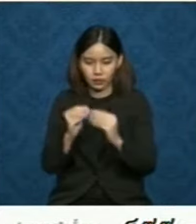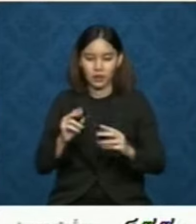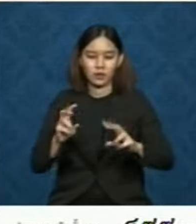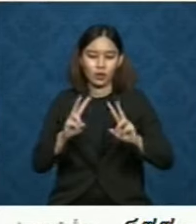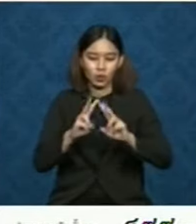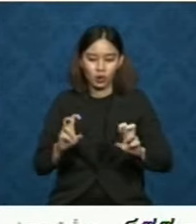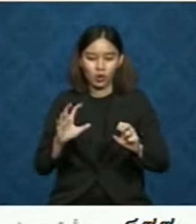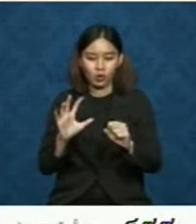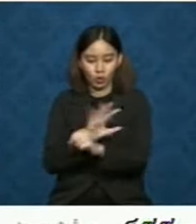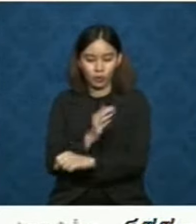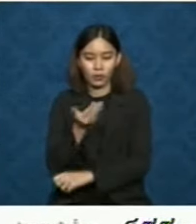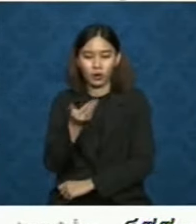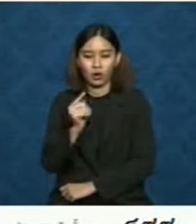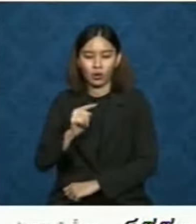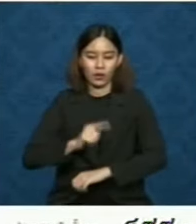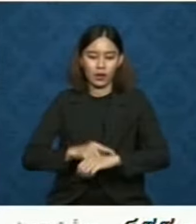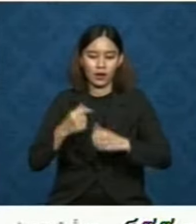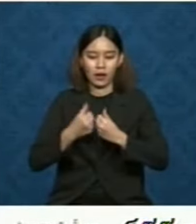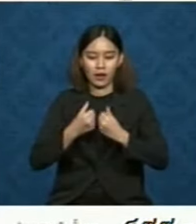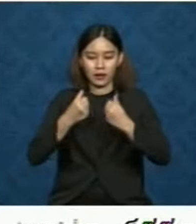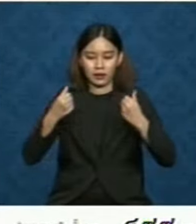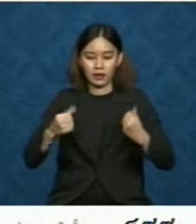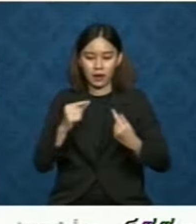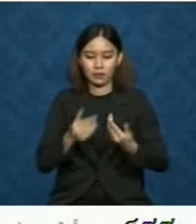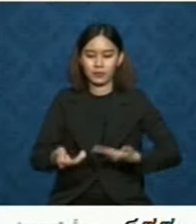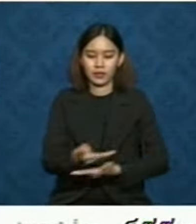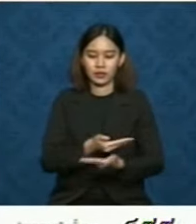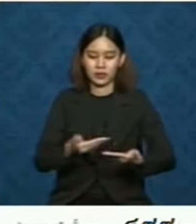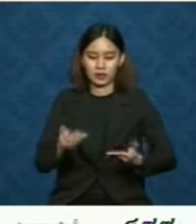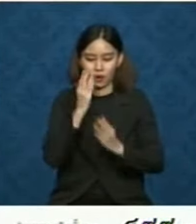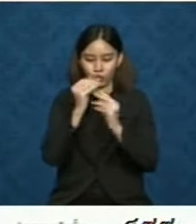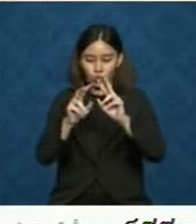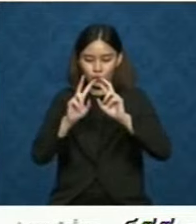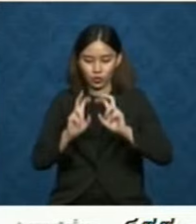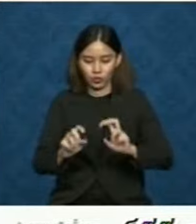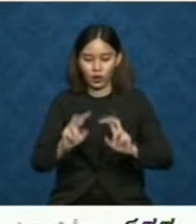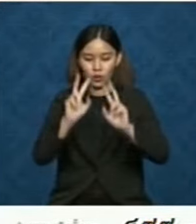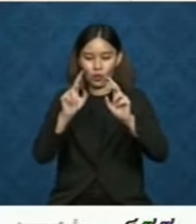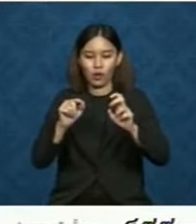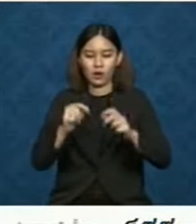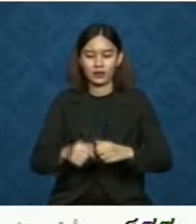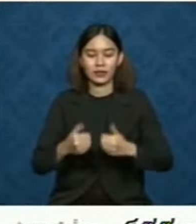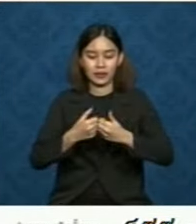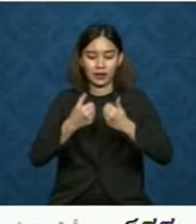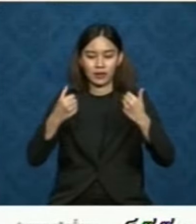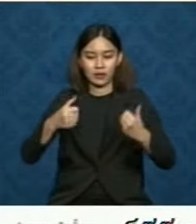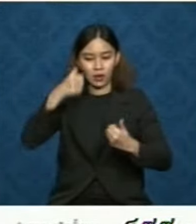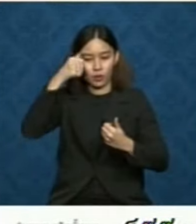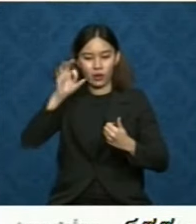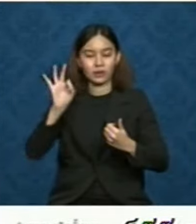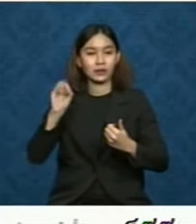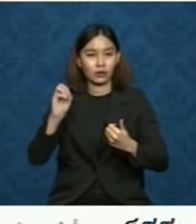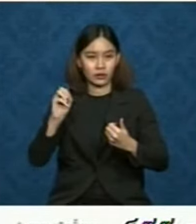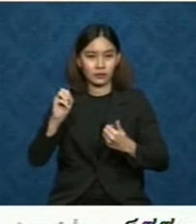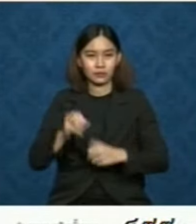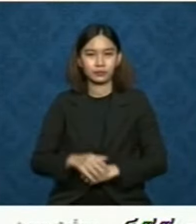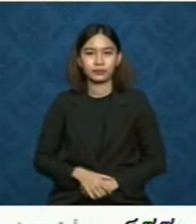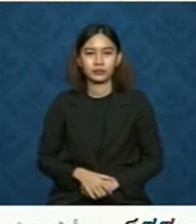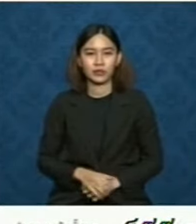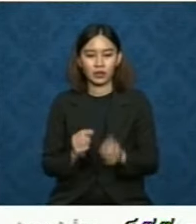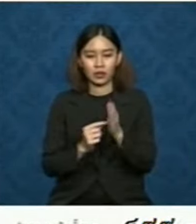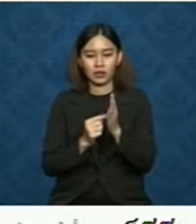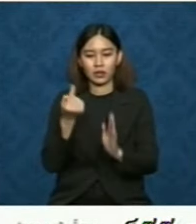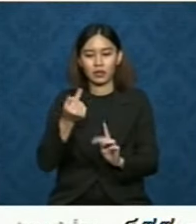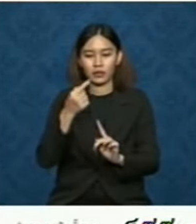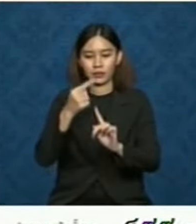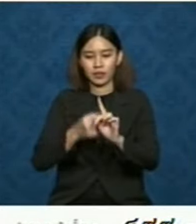คอบจึงขออนุญาตขยายเวลาการพิจารณาศึกษายตินี้ออกไปอีก 90วันนับตั้ง